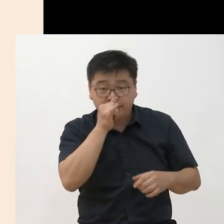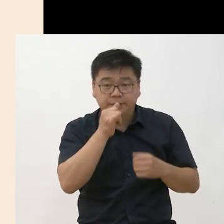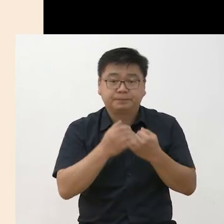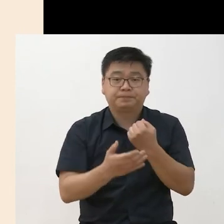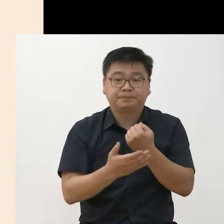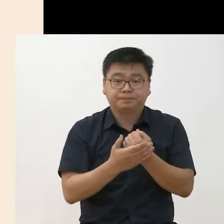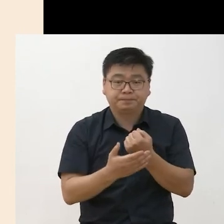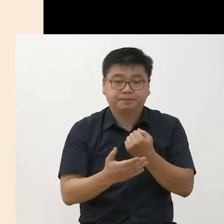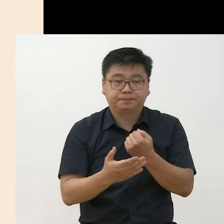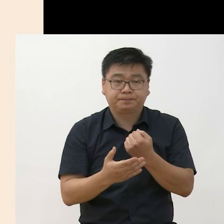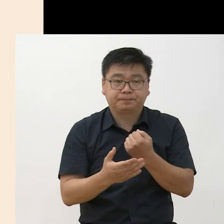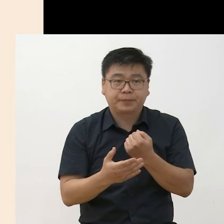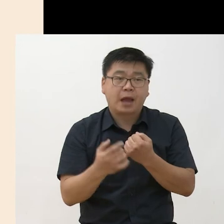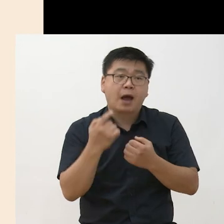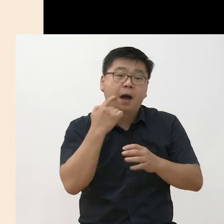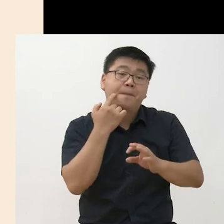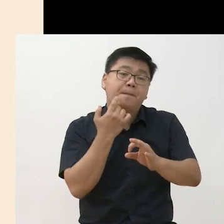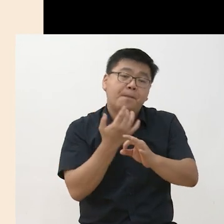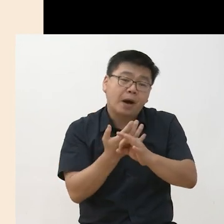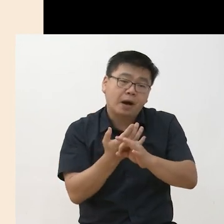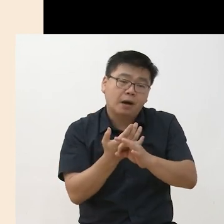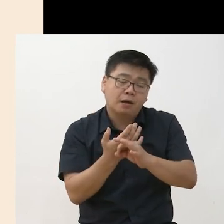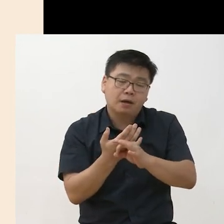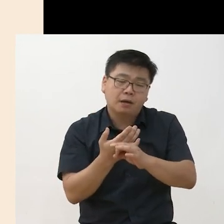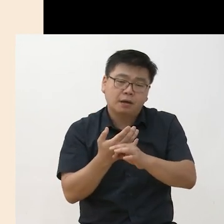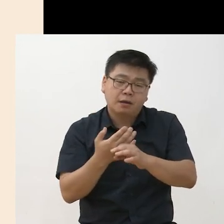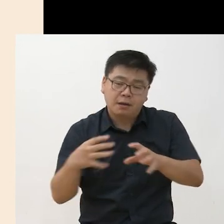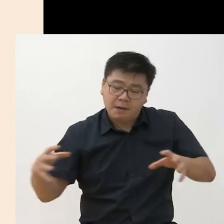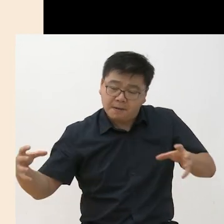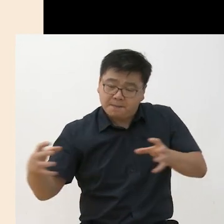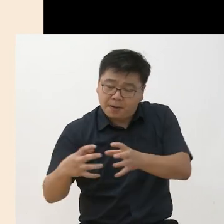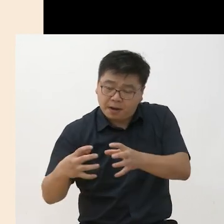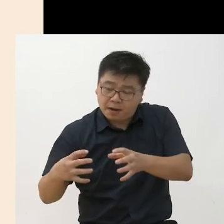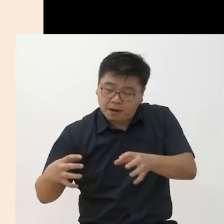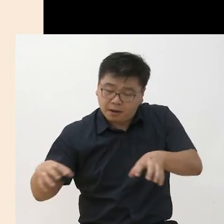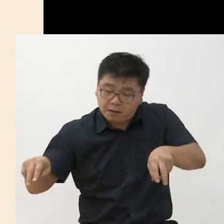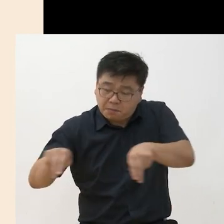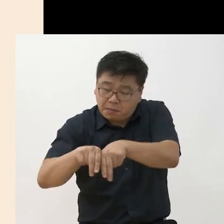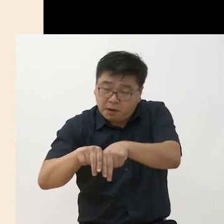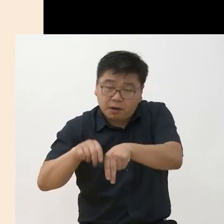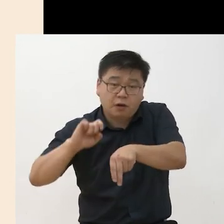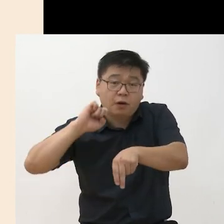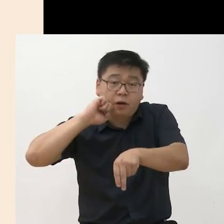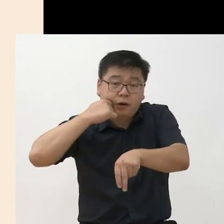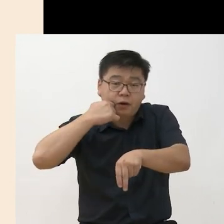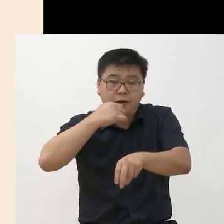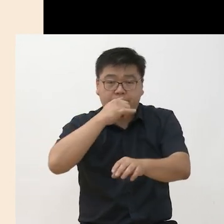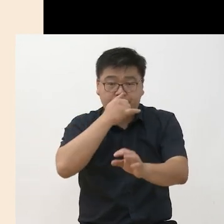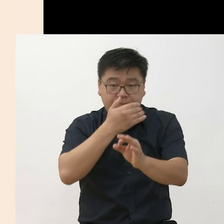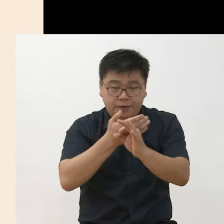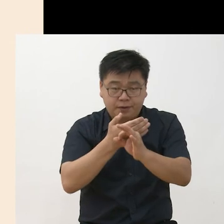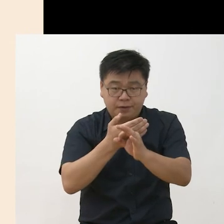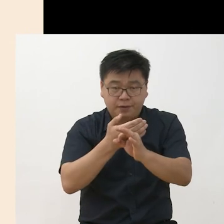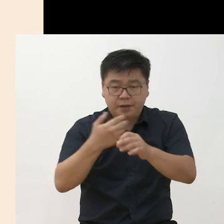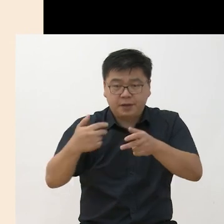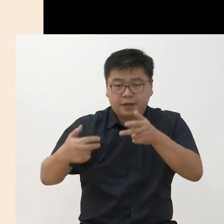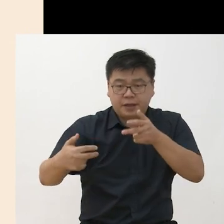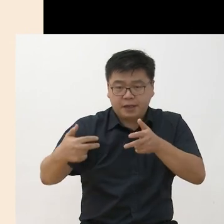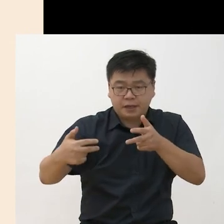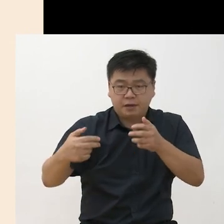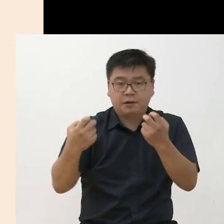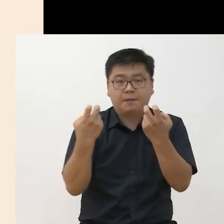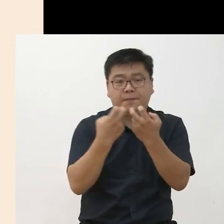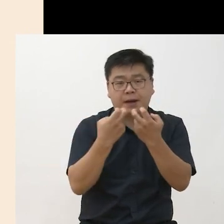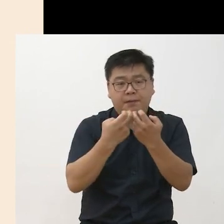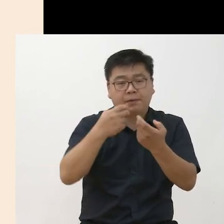때문에 만약 대면형으로 진행이 어려울 경우를 가정해서 비대면 방식으로